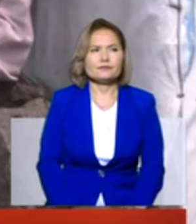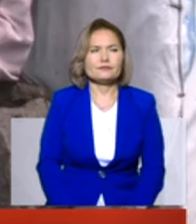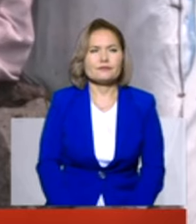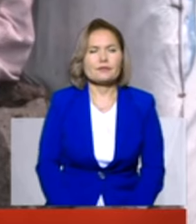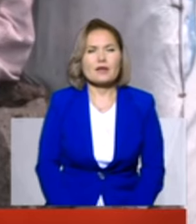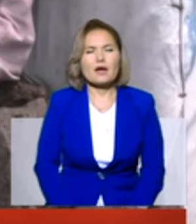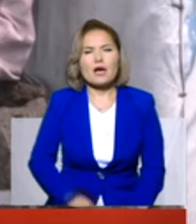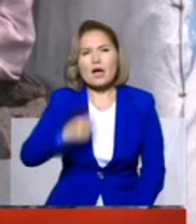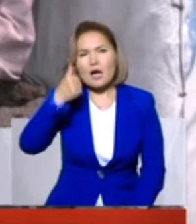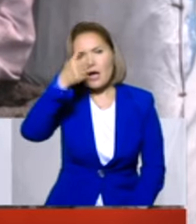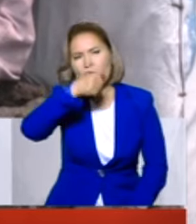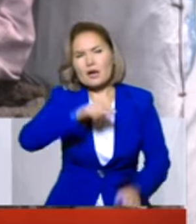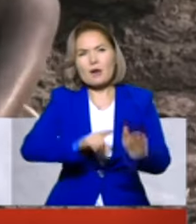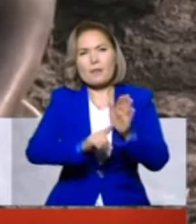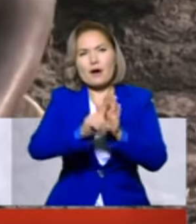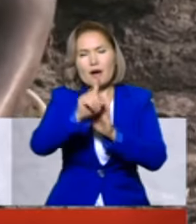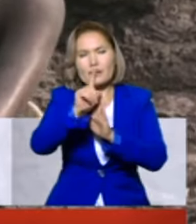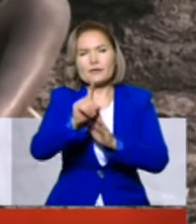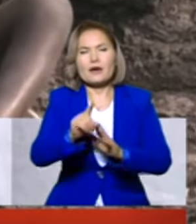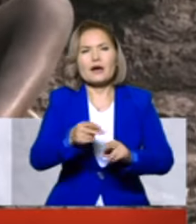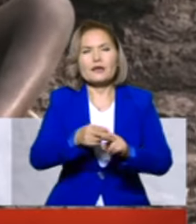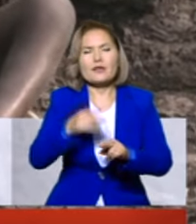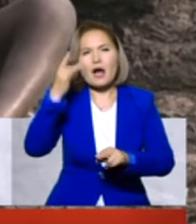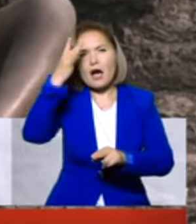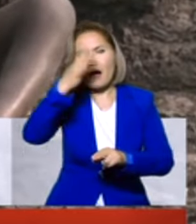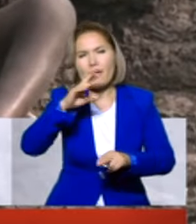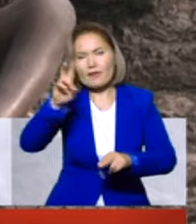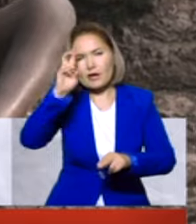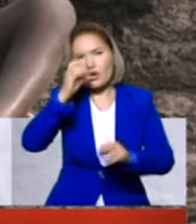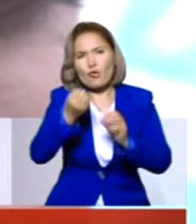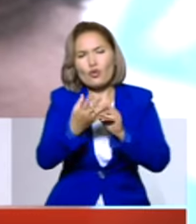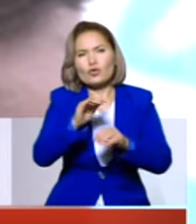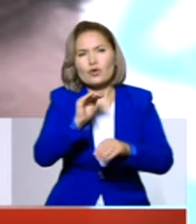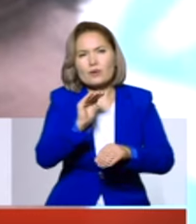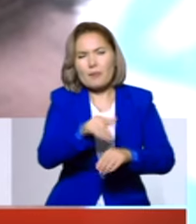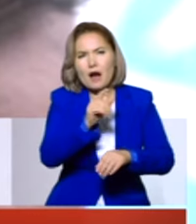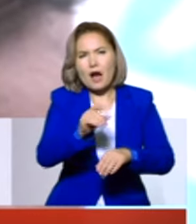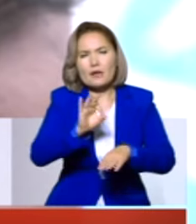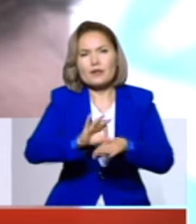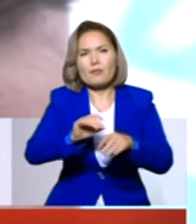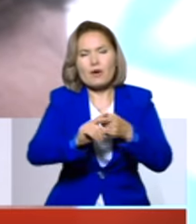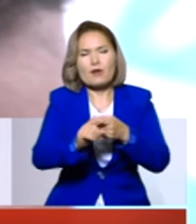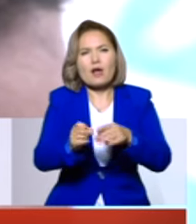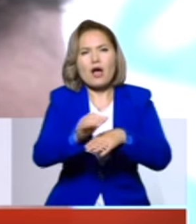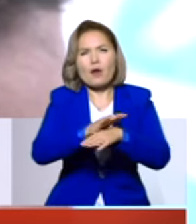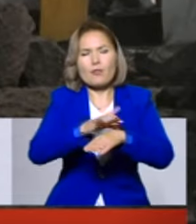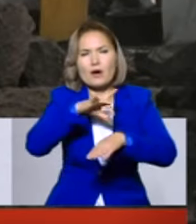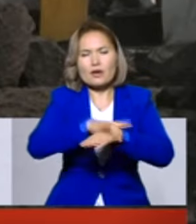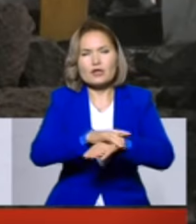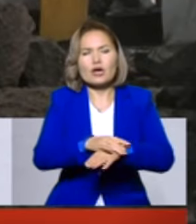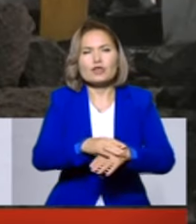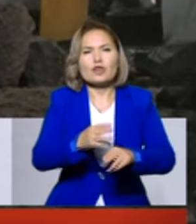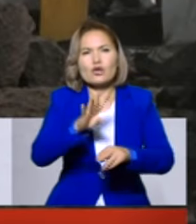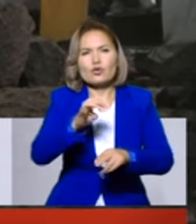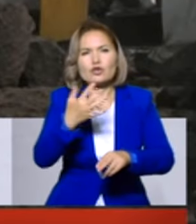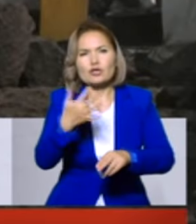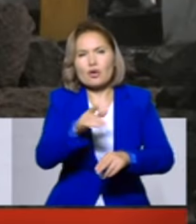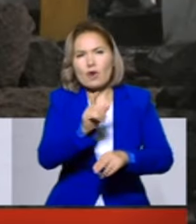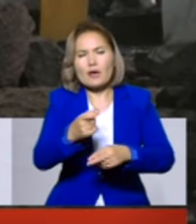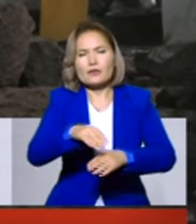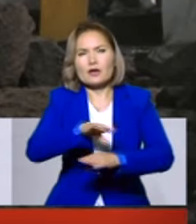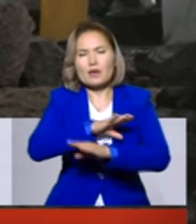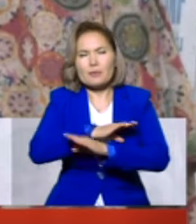Жыл басынан бері Африка құрлығында 14 мыңға жуық адам маймыл шешек жұқтырған. Вирустан 450-ден астам науқас қайтыс болды. Осыған